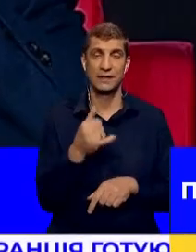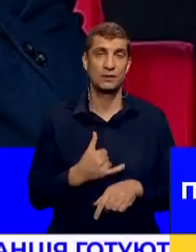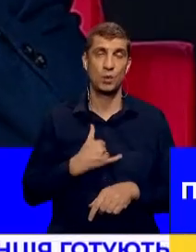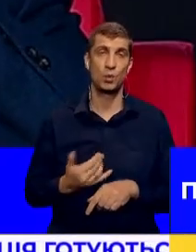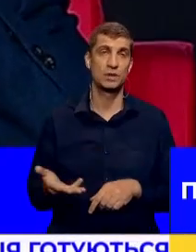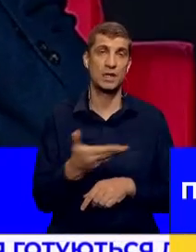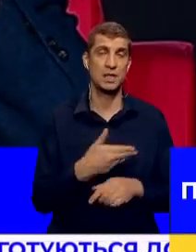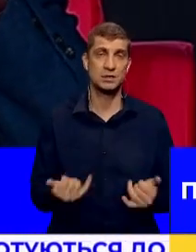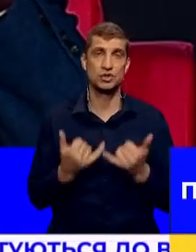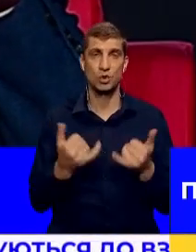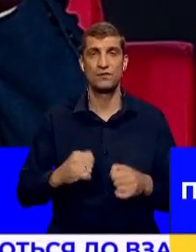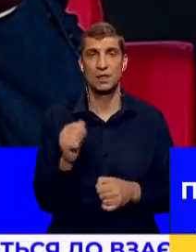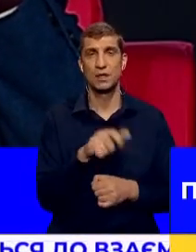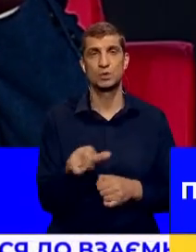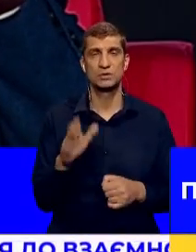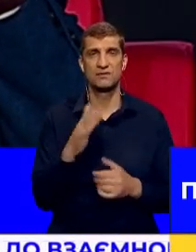шановні друзі,